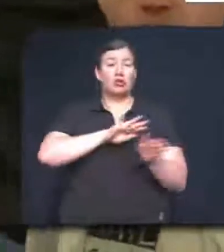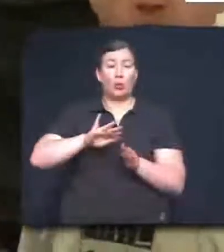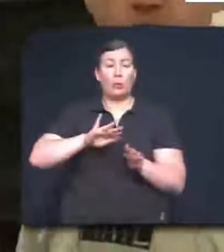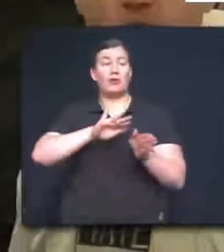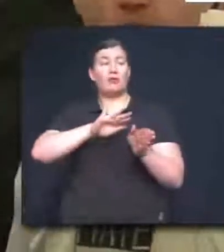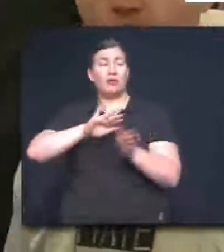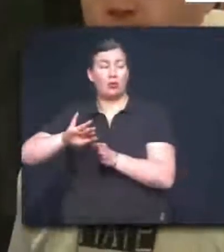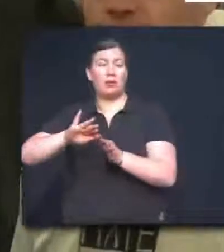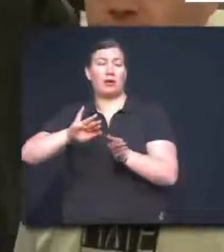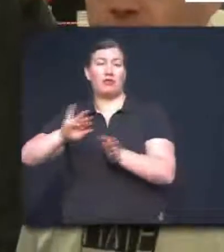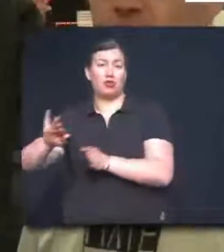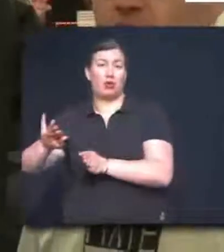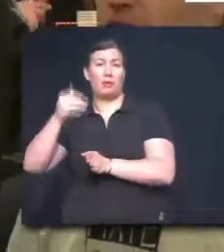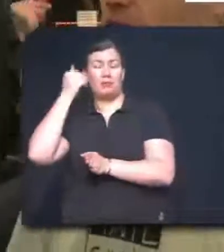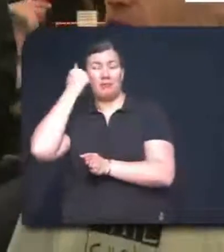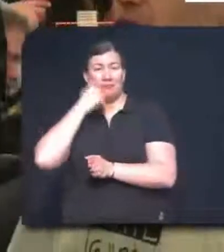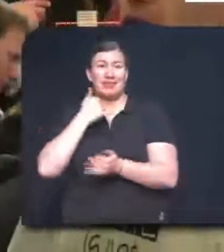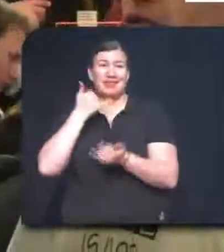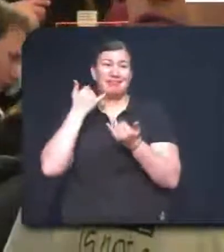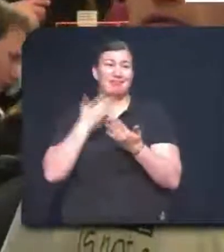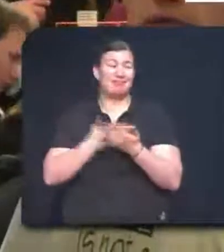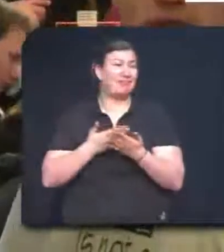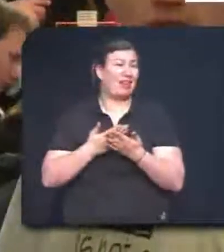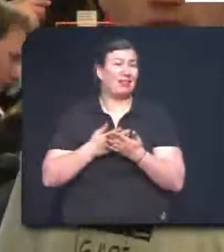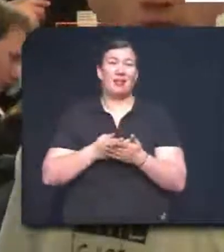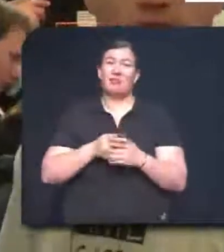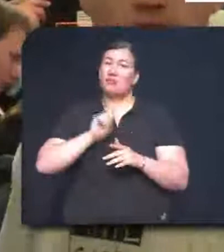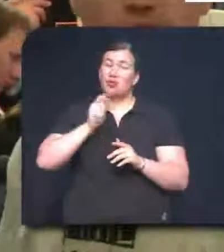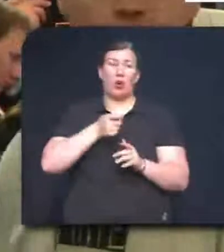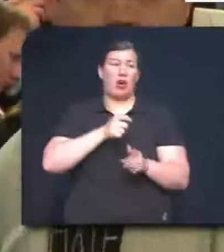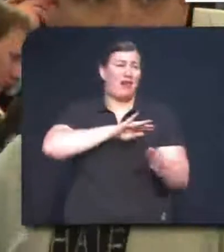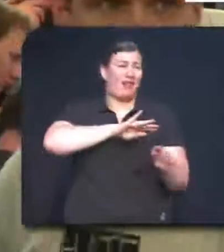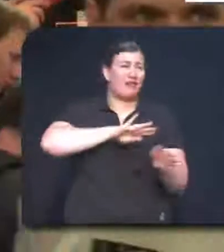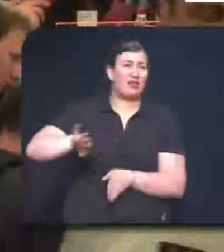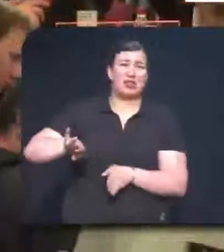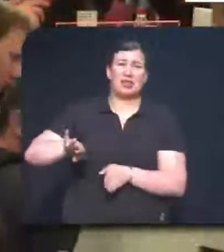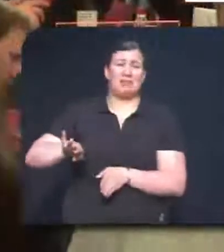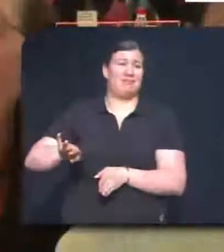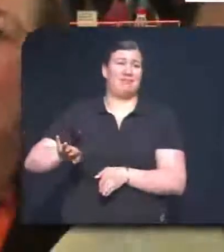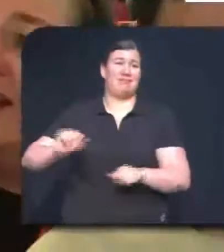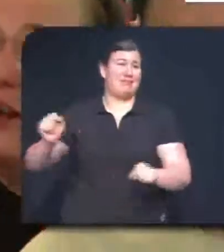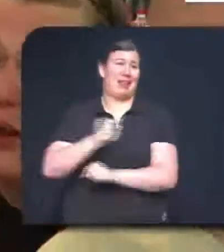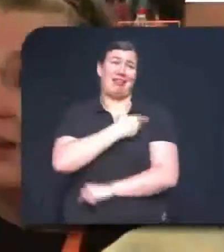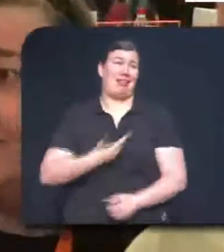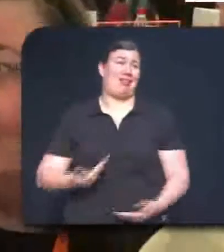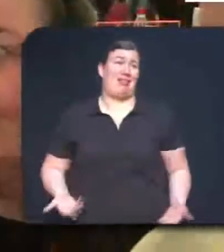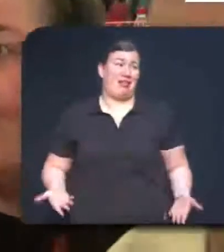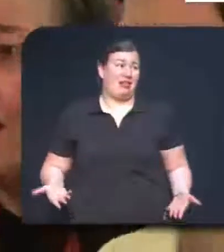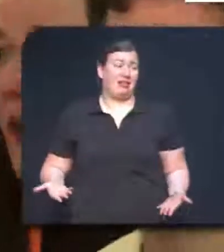ich bitte deshalb den Antrag abzulehnen wir können uns nicht noch eine Verschiebung leisten danke